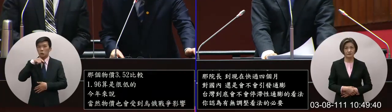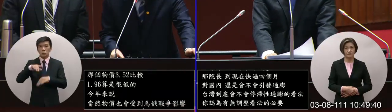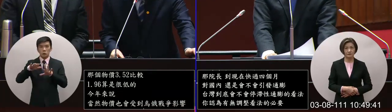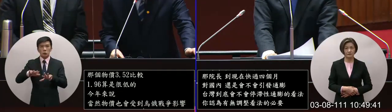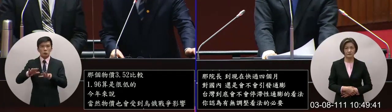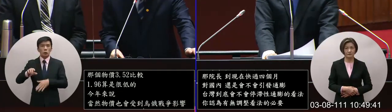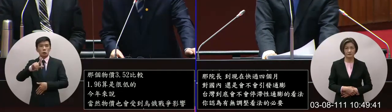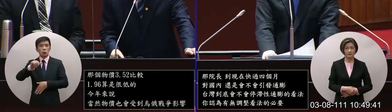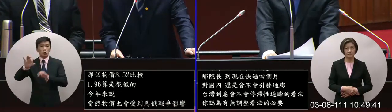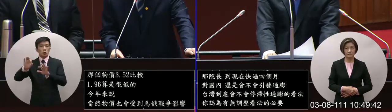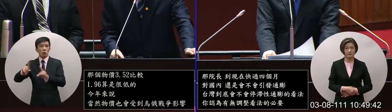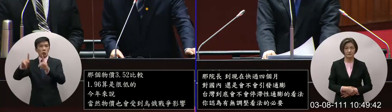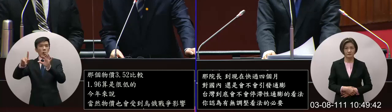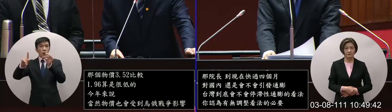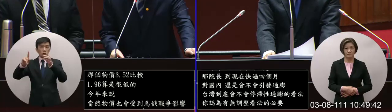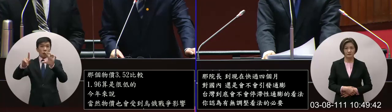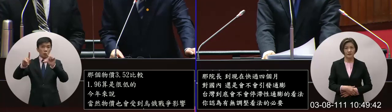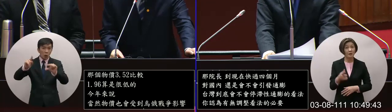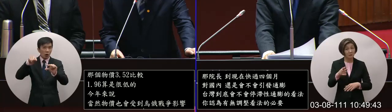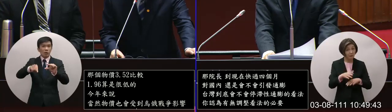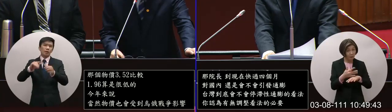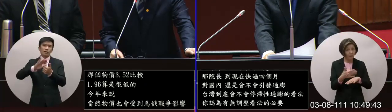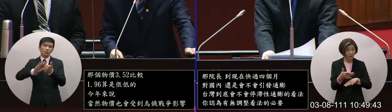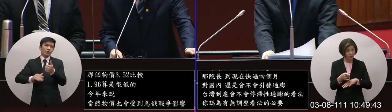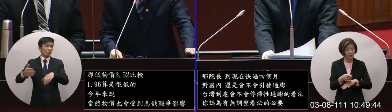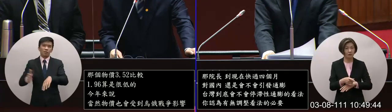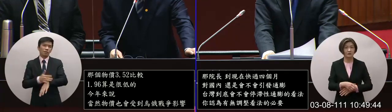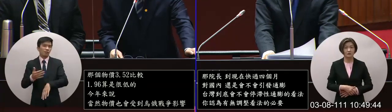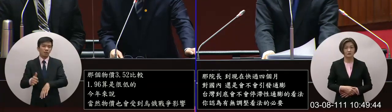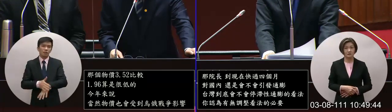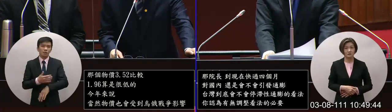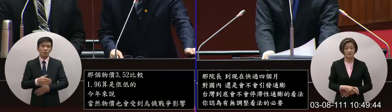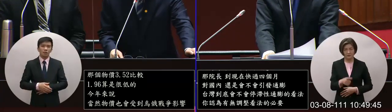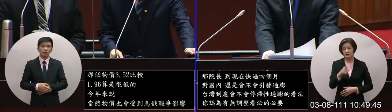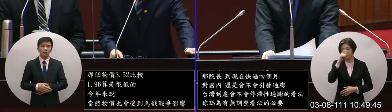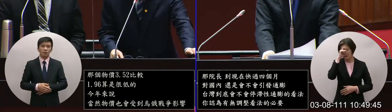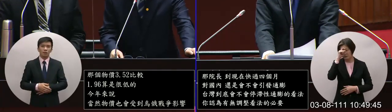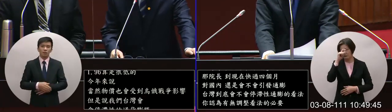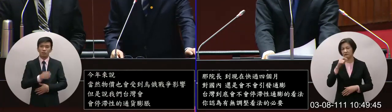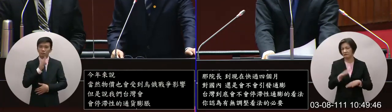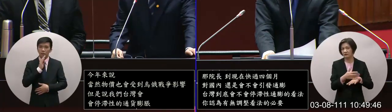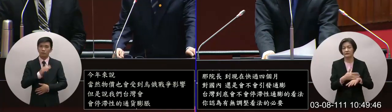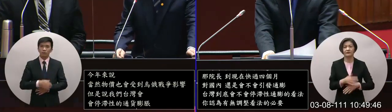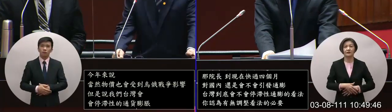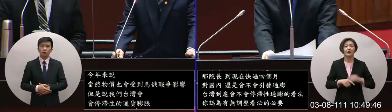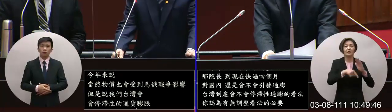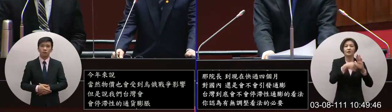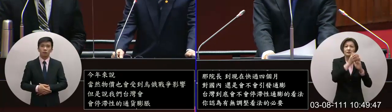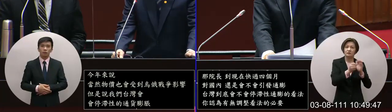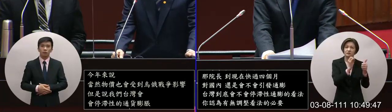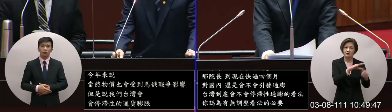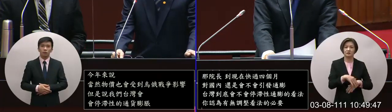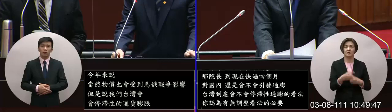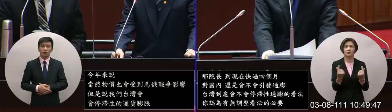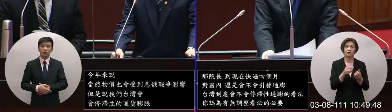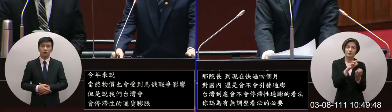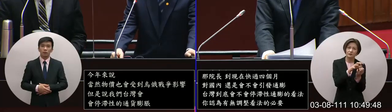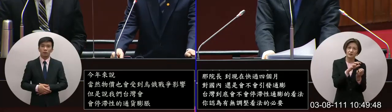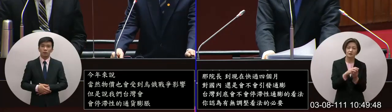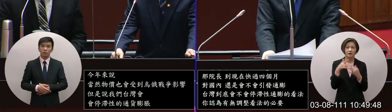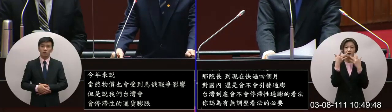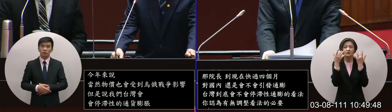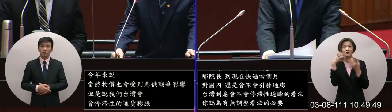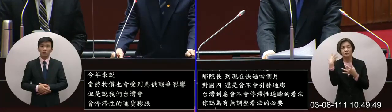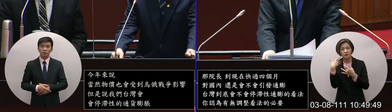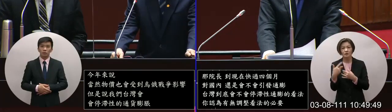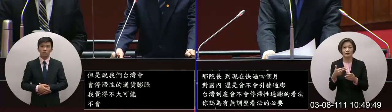胀呢，我觉得是不大可能。 不会哈， 不会，应该是不会。 但愿如此。 是 院长，因为许多商品像便当、蔬果、汽